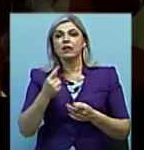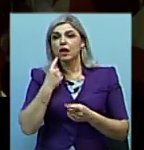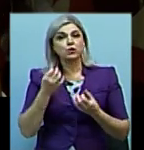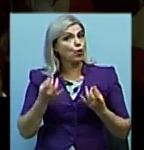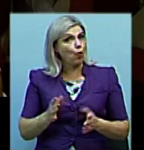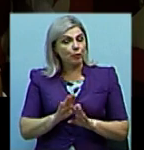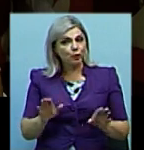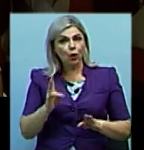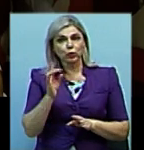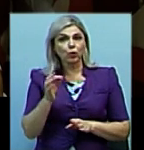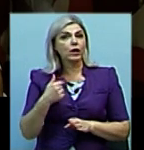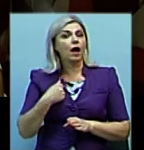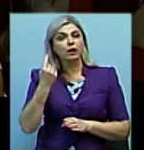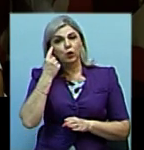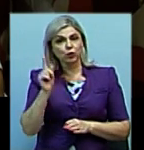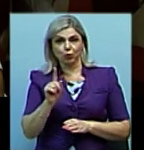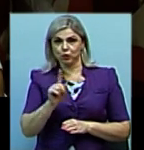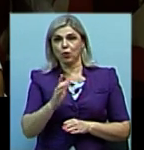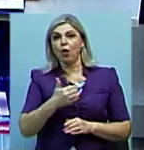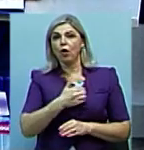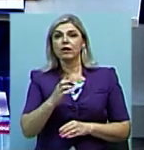що хоч в одному театрі це є.